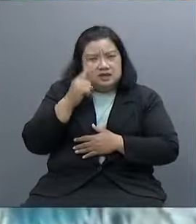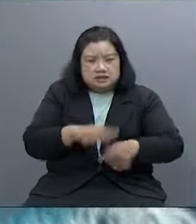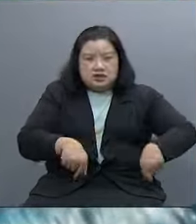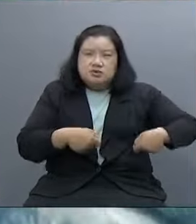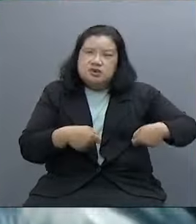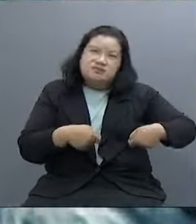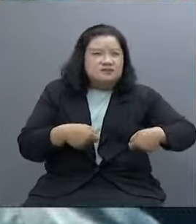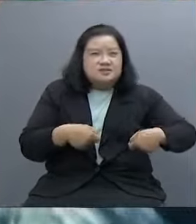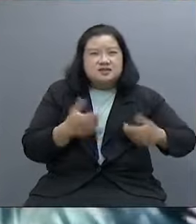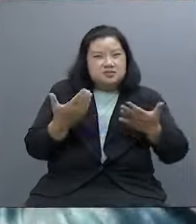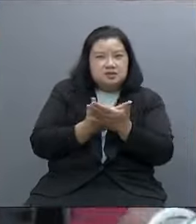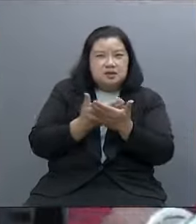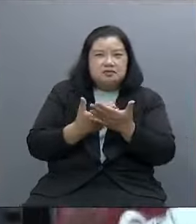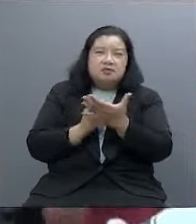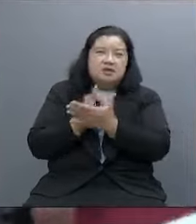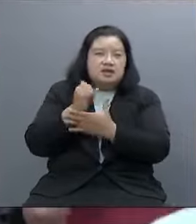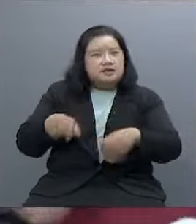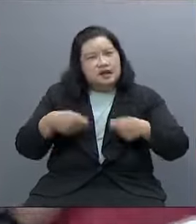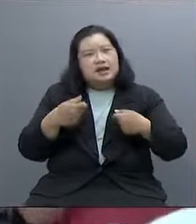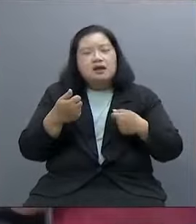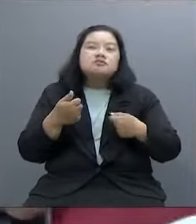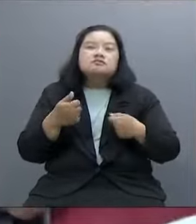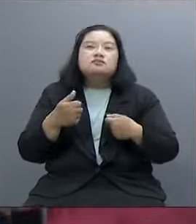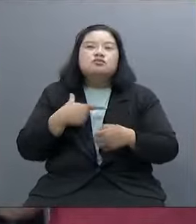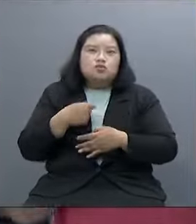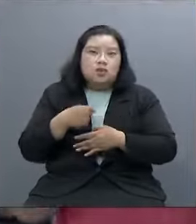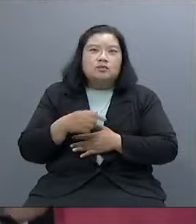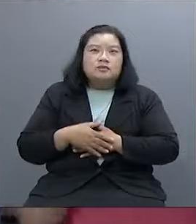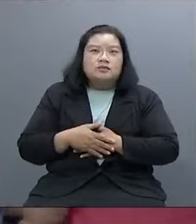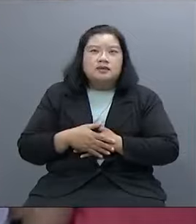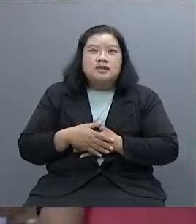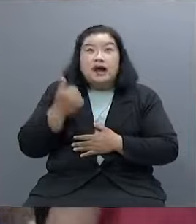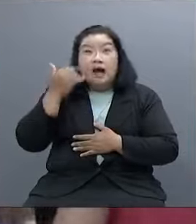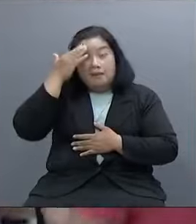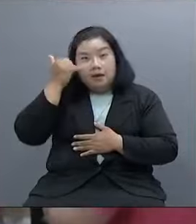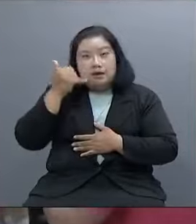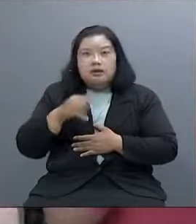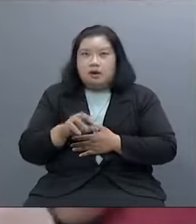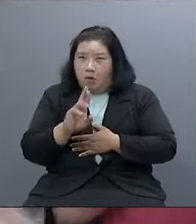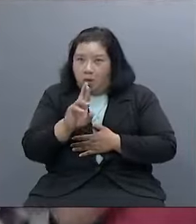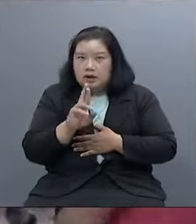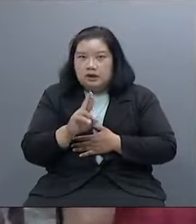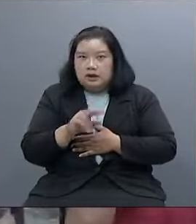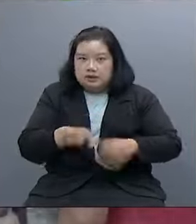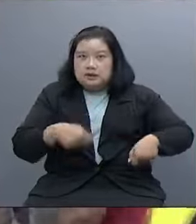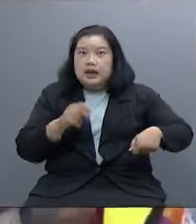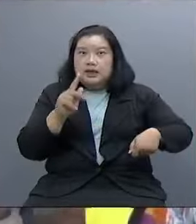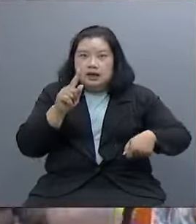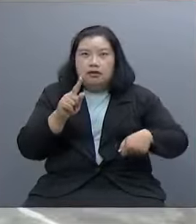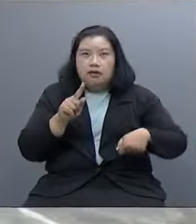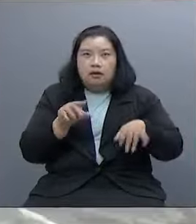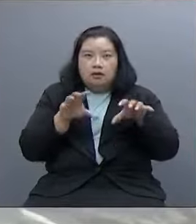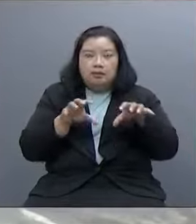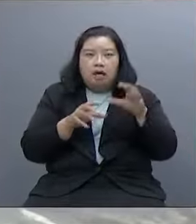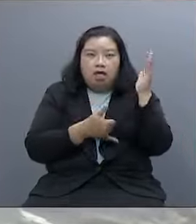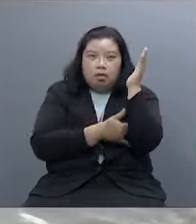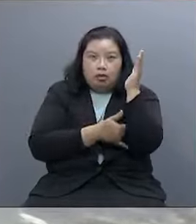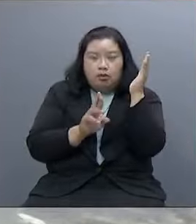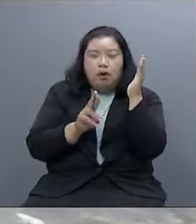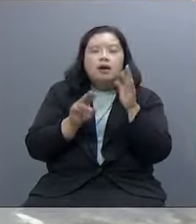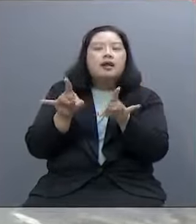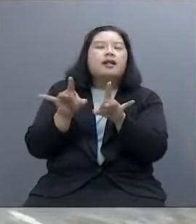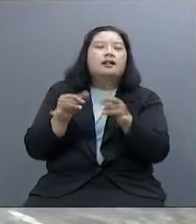าดูชิคๆหน่อย อ๋อไม่ใช่อะไรนะพอดีต้นไม้เยอะเดี๋ยวคุณชมพู่ไปยืนนะเดี๋ยวเขาตกใจเอาไปดูกันหน่อยค่ะอีกหนึ่งสิน